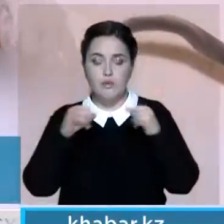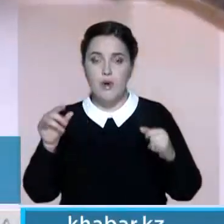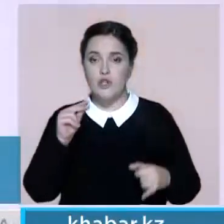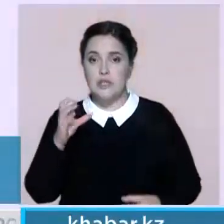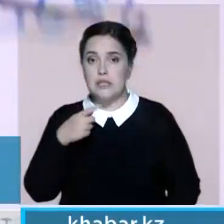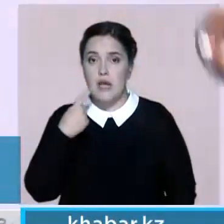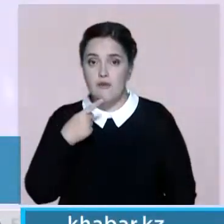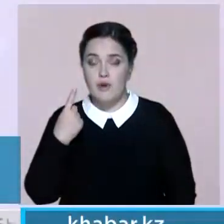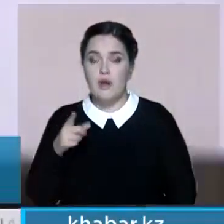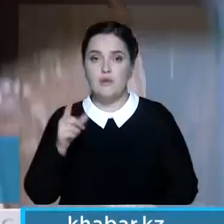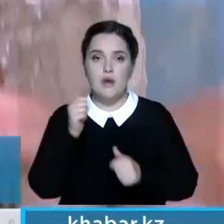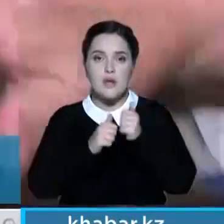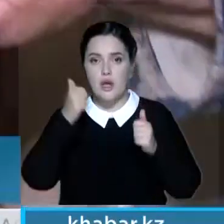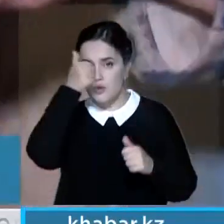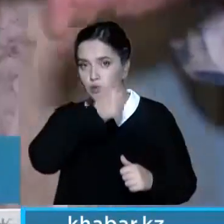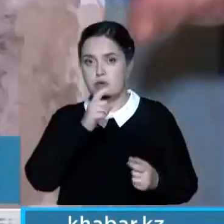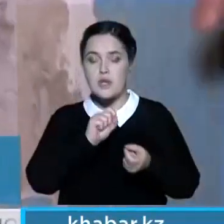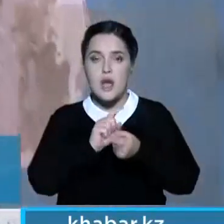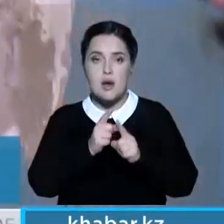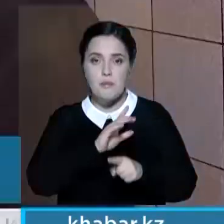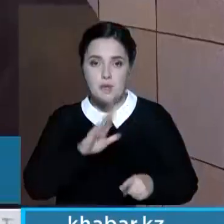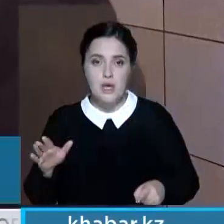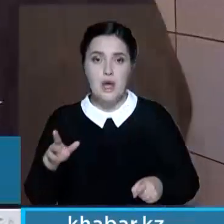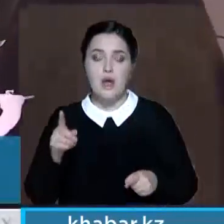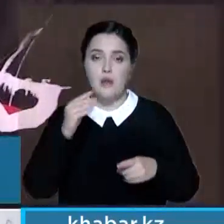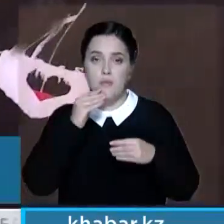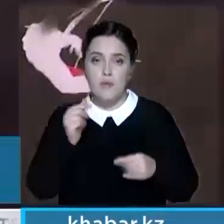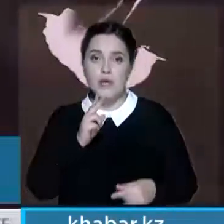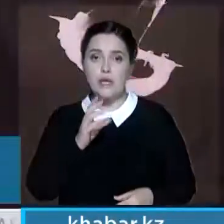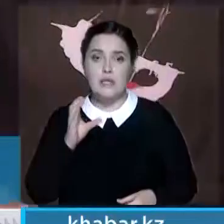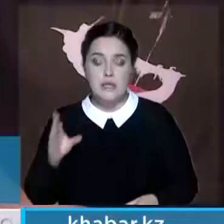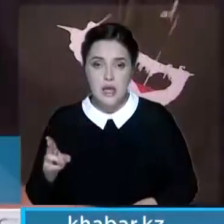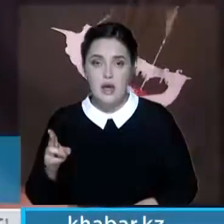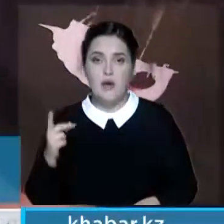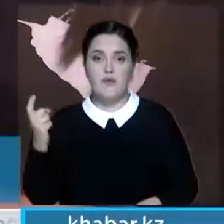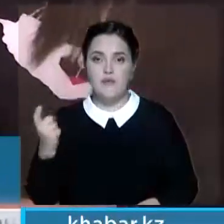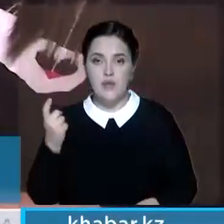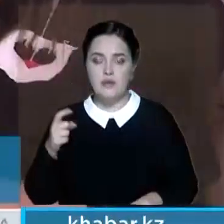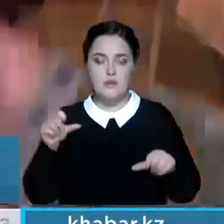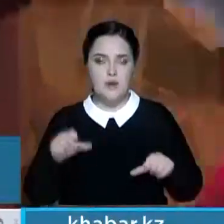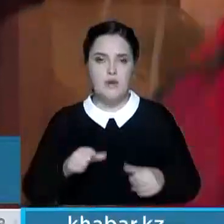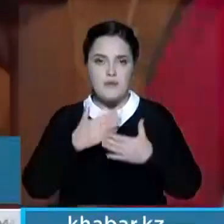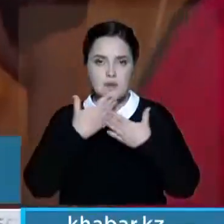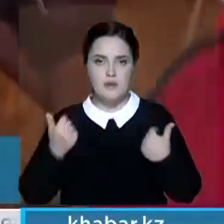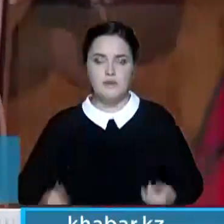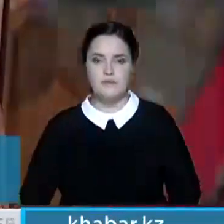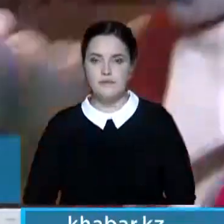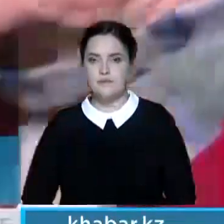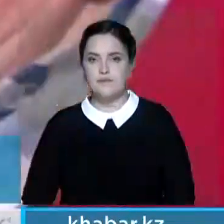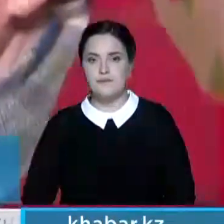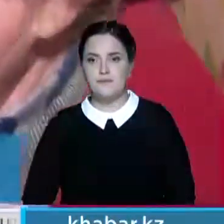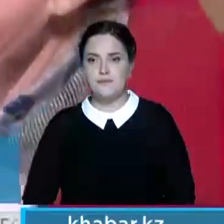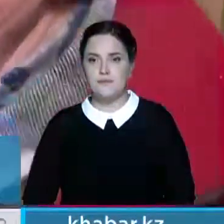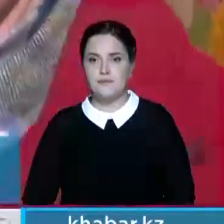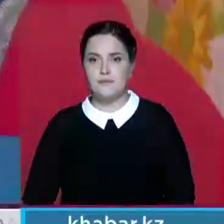говорят, данная картина из года в год не меняется. А привлечь КСК или владельцев жилья не имеет права. У вас